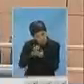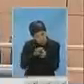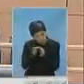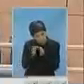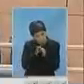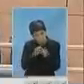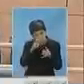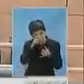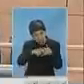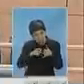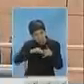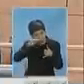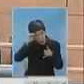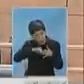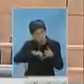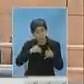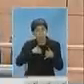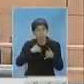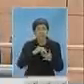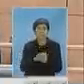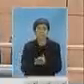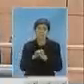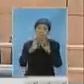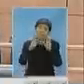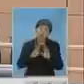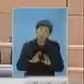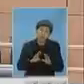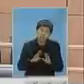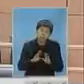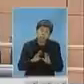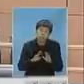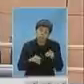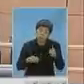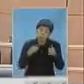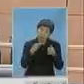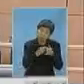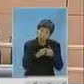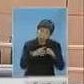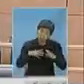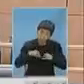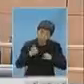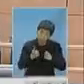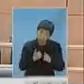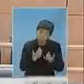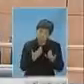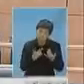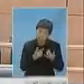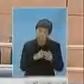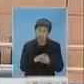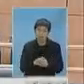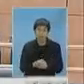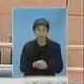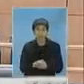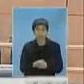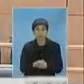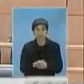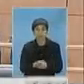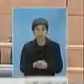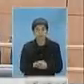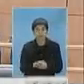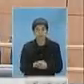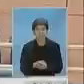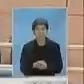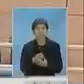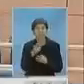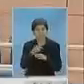ความว่าทักษิณทุจริตไอ้อย่างนี้แหละครับที่จะยัดเยียดให้ยอมรับว่าคือความยุติธรรม